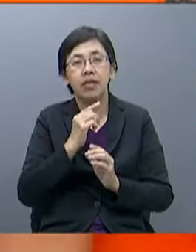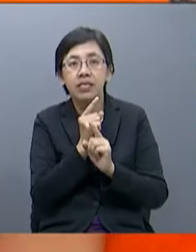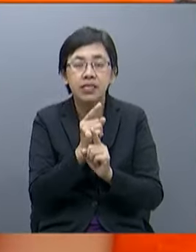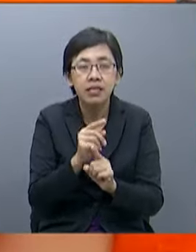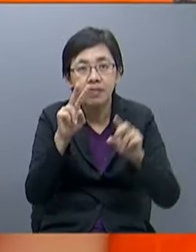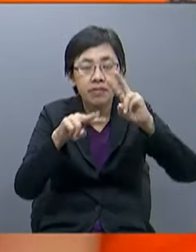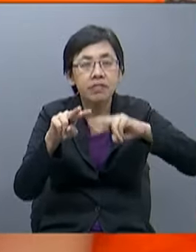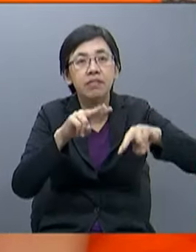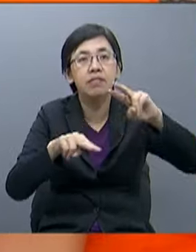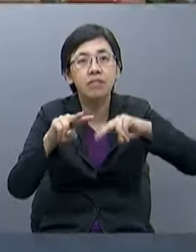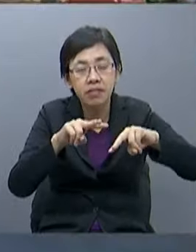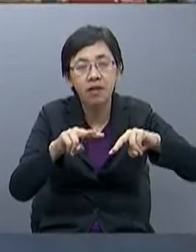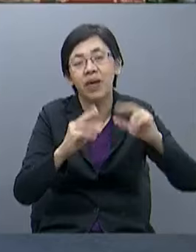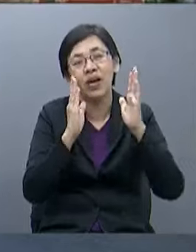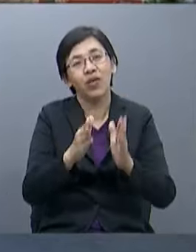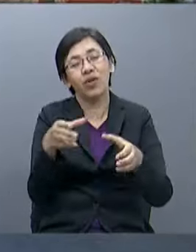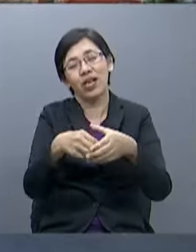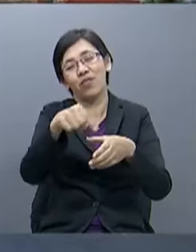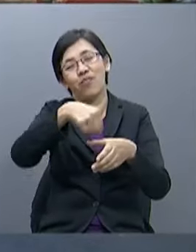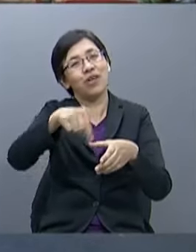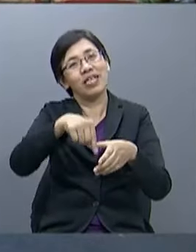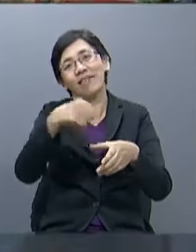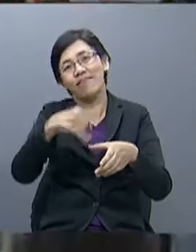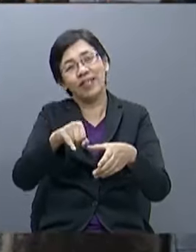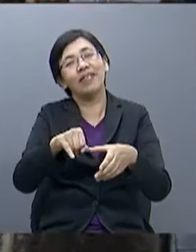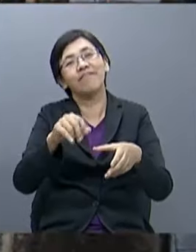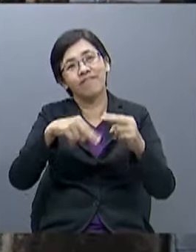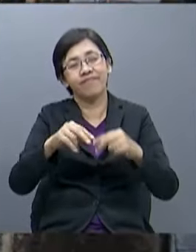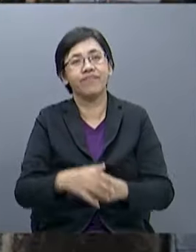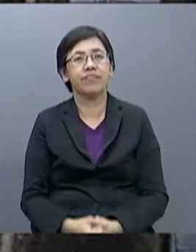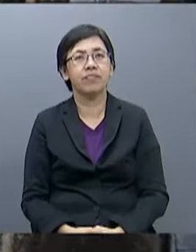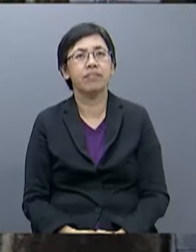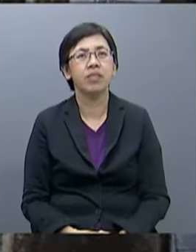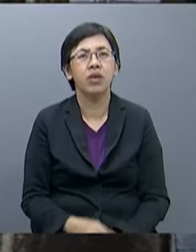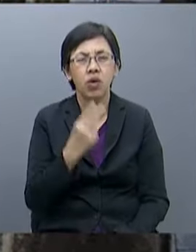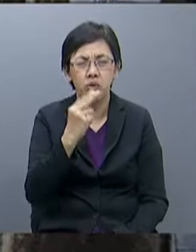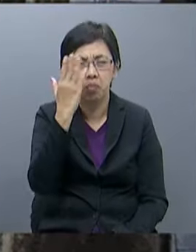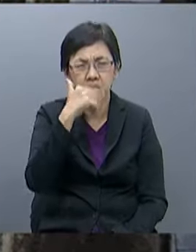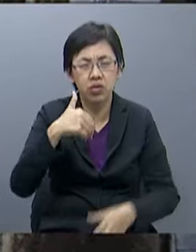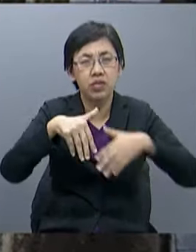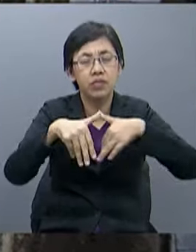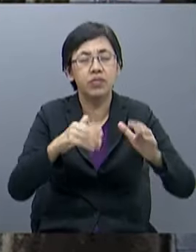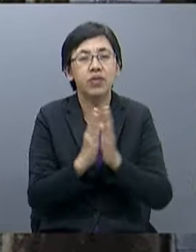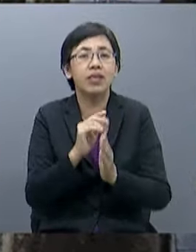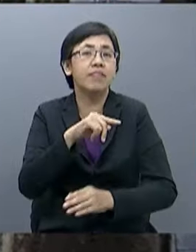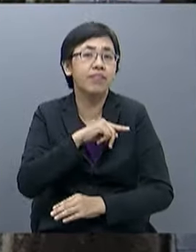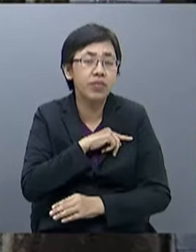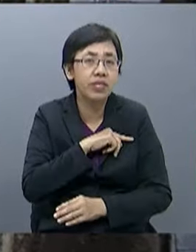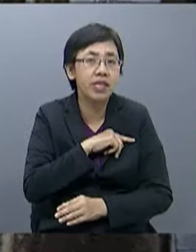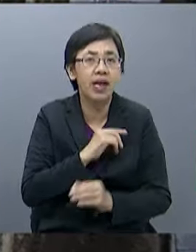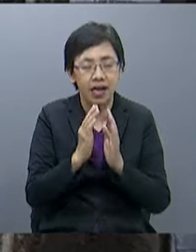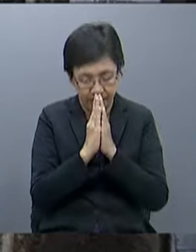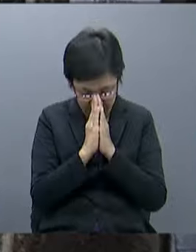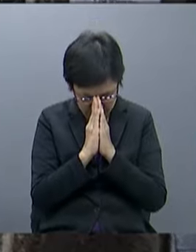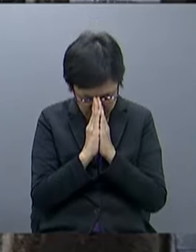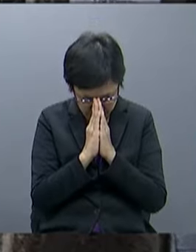ล้วก็ดำเนินการกับบุคคลกลุ่มนี้ครับ เป็นภาพลักษณ์ที่ไม่สวยงามชาวพุทธทั้งหลายเนี่ยศรัทธาญาติโยมเนี่ยเ